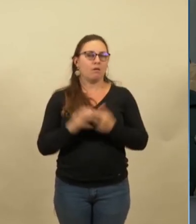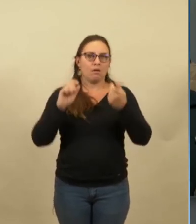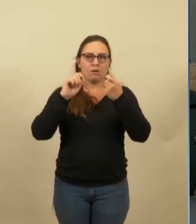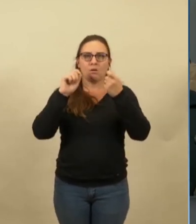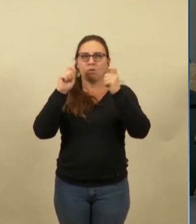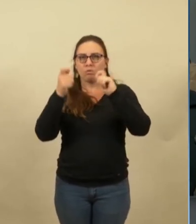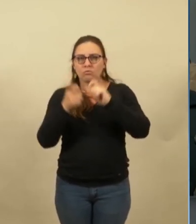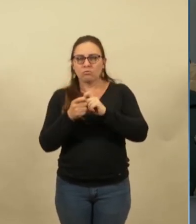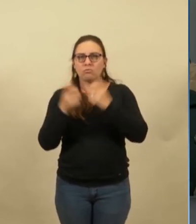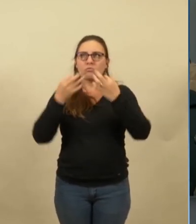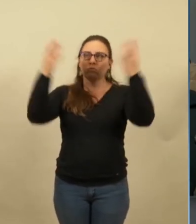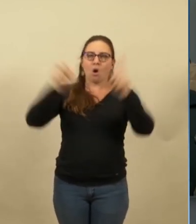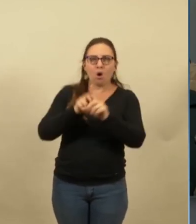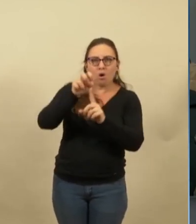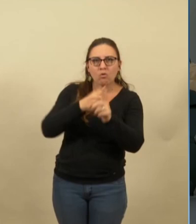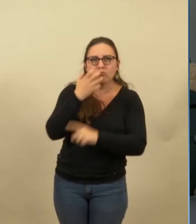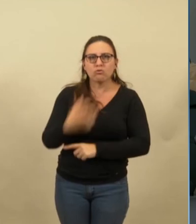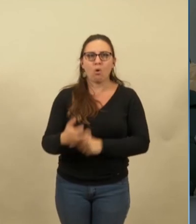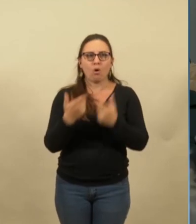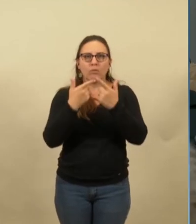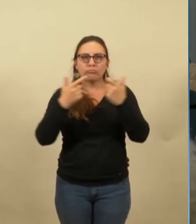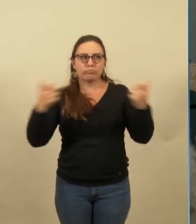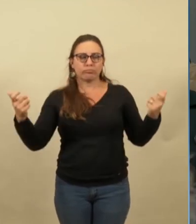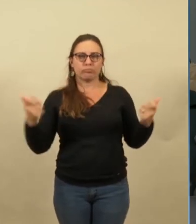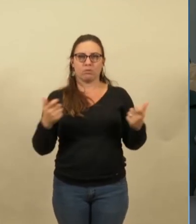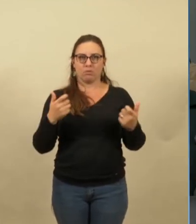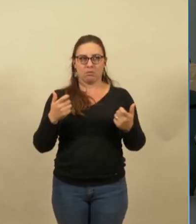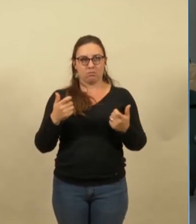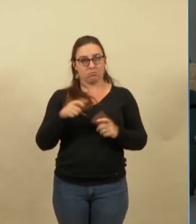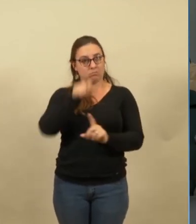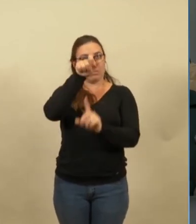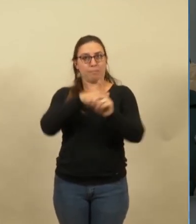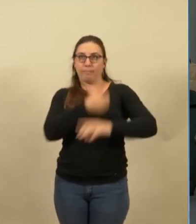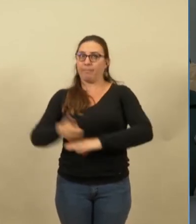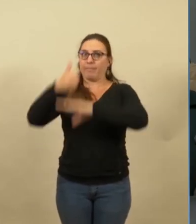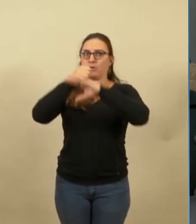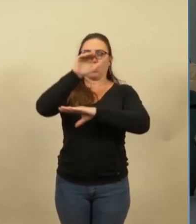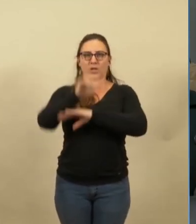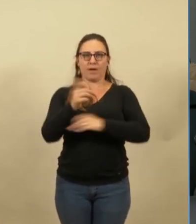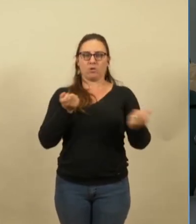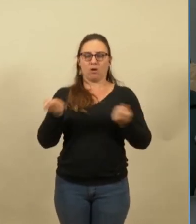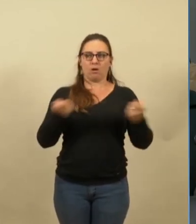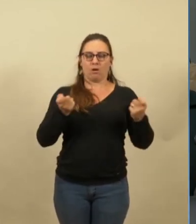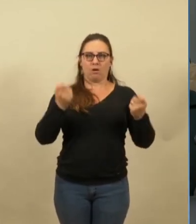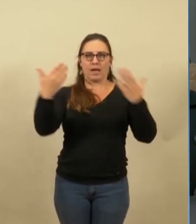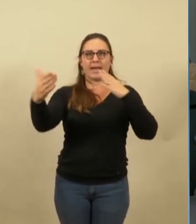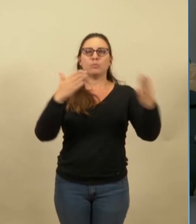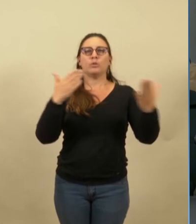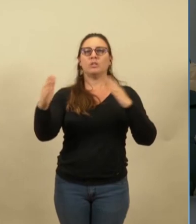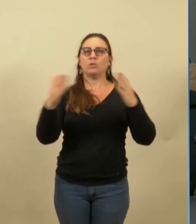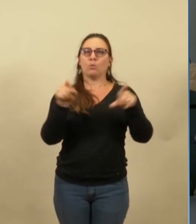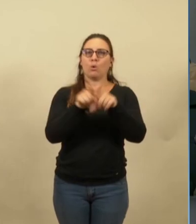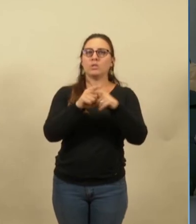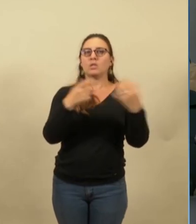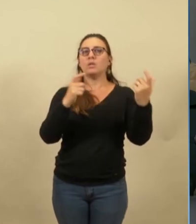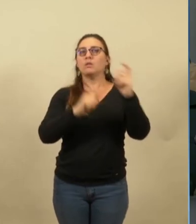réchauffement climatique etc il va être très difficile au conservateur de les intégrer dans le choix d'une exposition temporaire ou dans